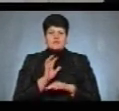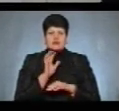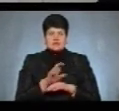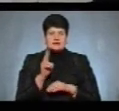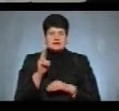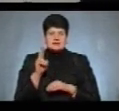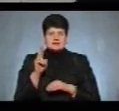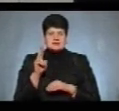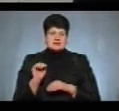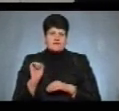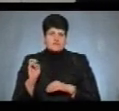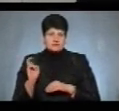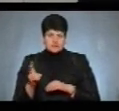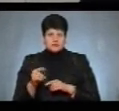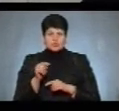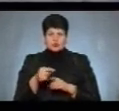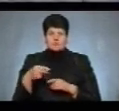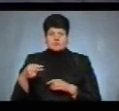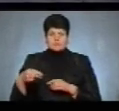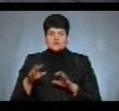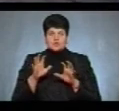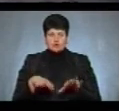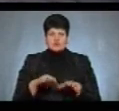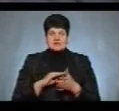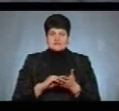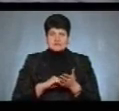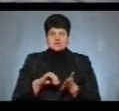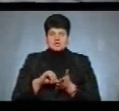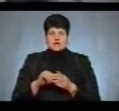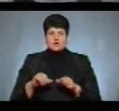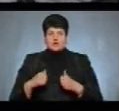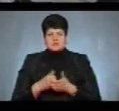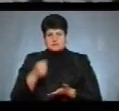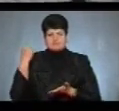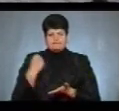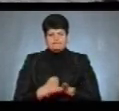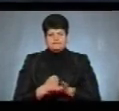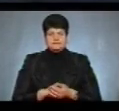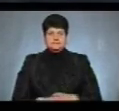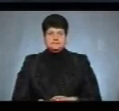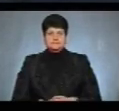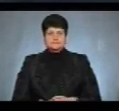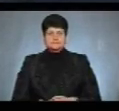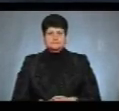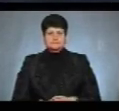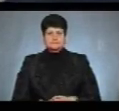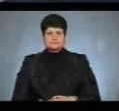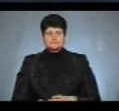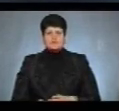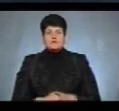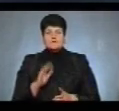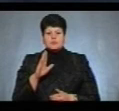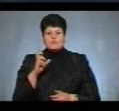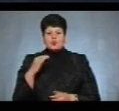Центральної виборчої комісії, то його підписують голова, секретар і члени комісії та завіряють печаткою. Володимир